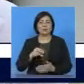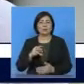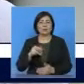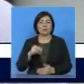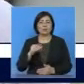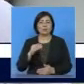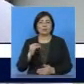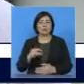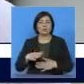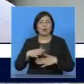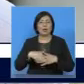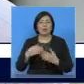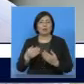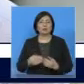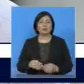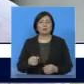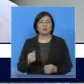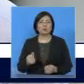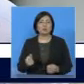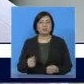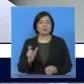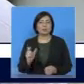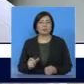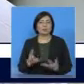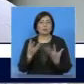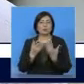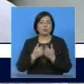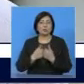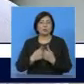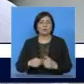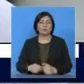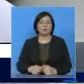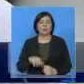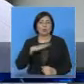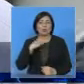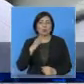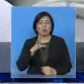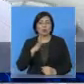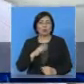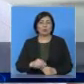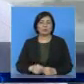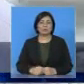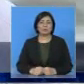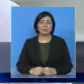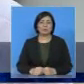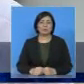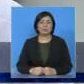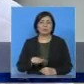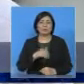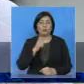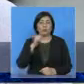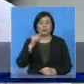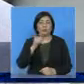сол банктың салымшысынан шотынан біраз уақыт, бірнеше ай